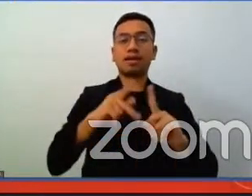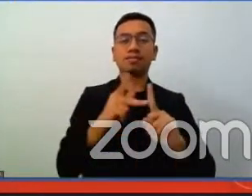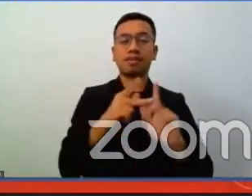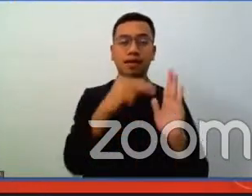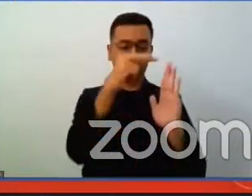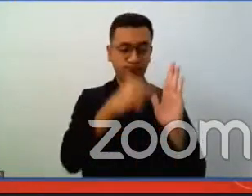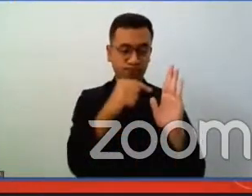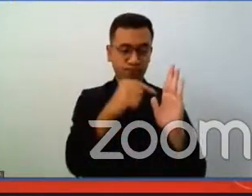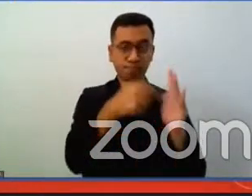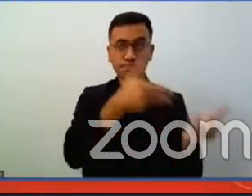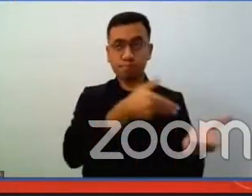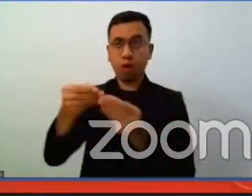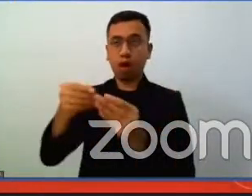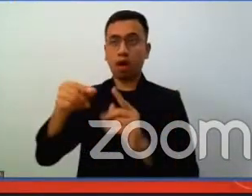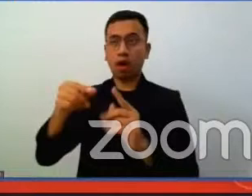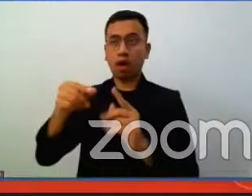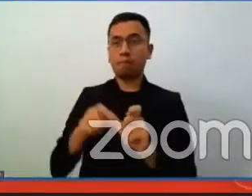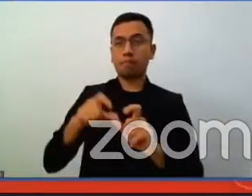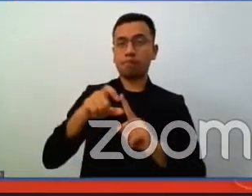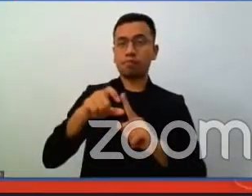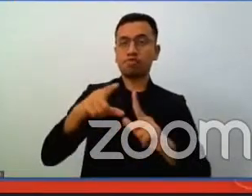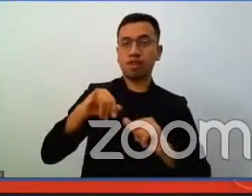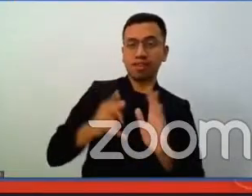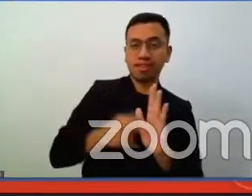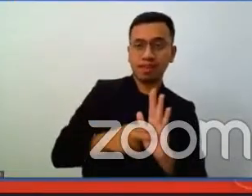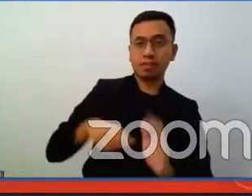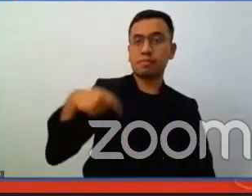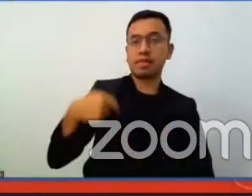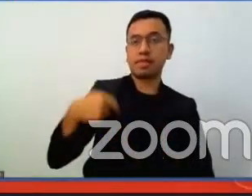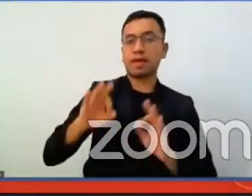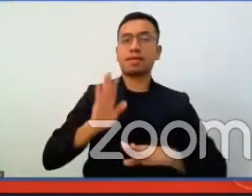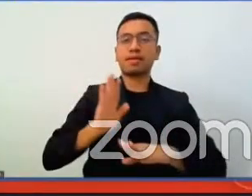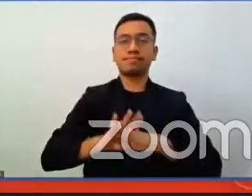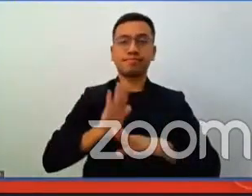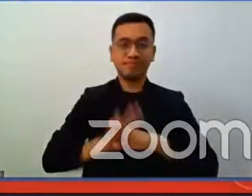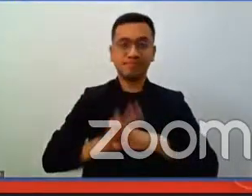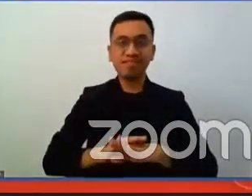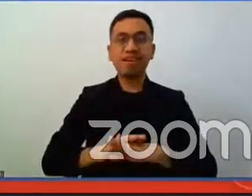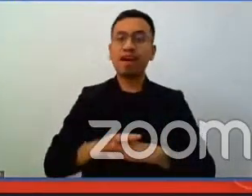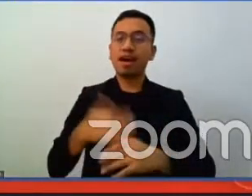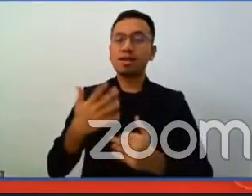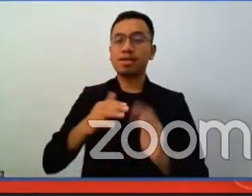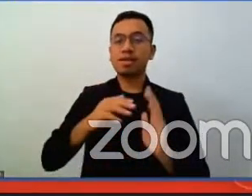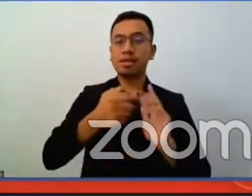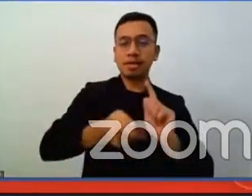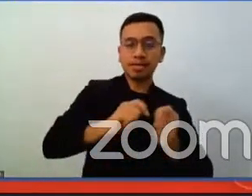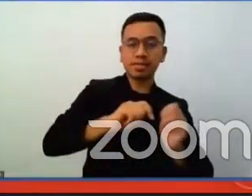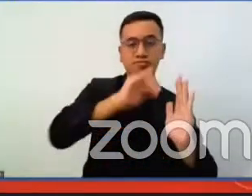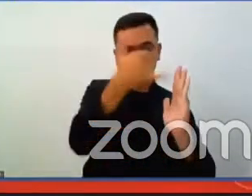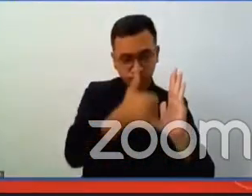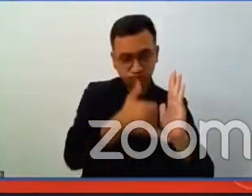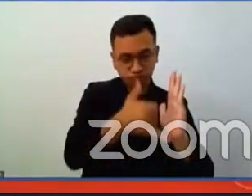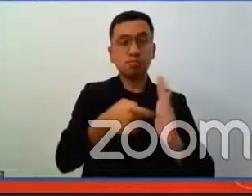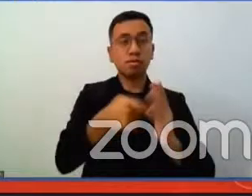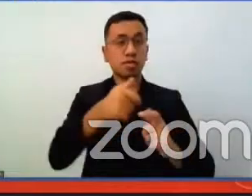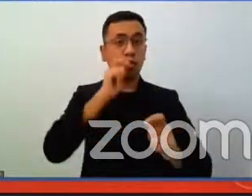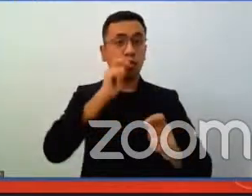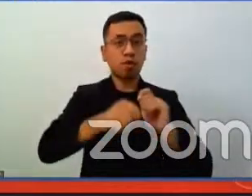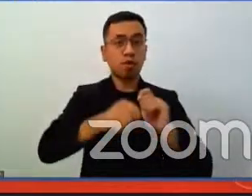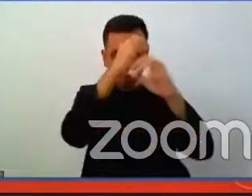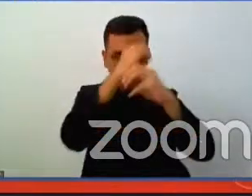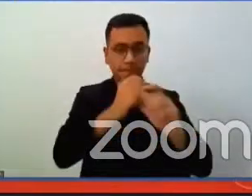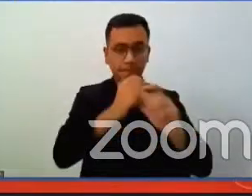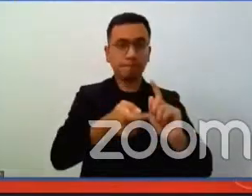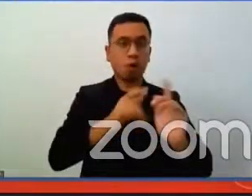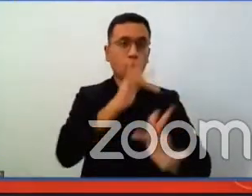kepada ke Pusdatin, ke Dinas, untuk kemudian diuji cobakan, dibuatkan dalam bentuk virtual lab